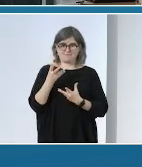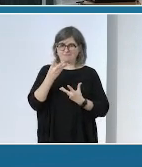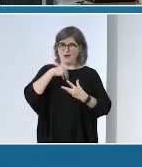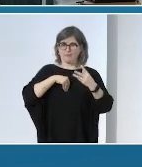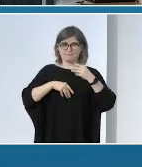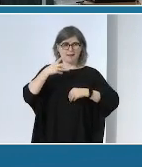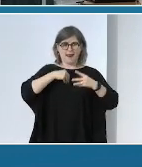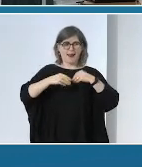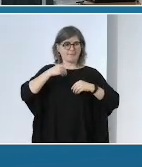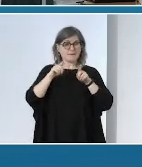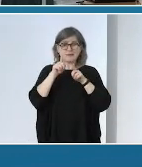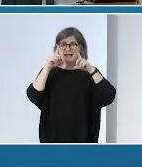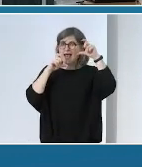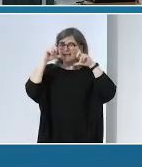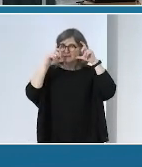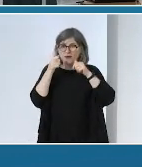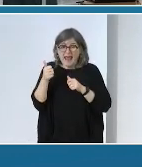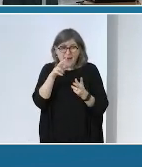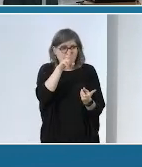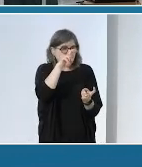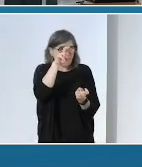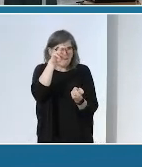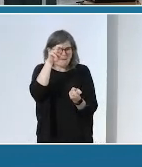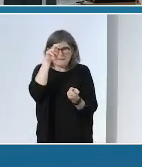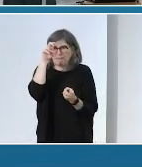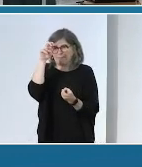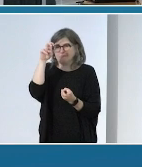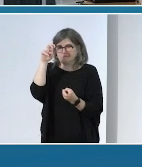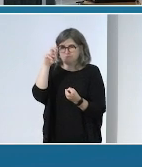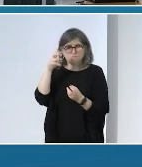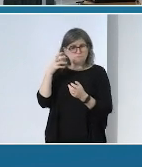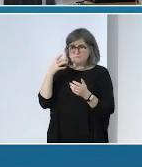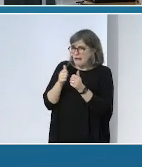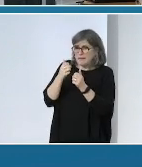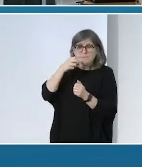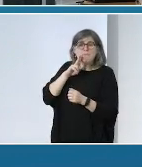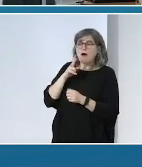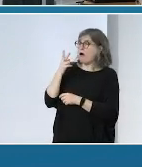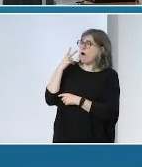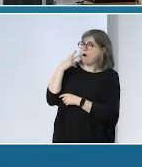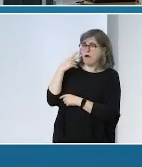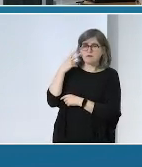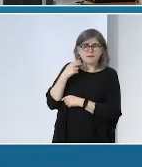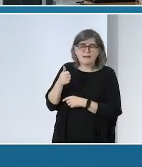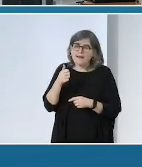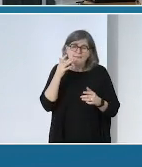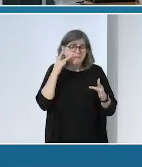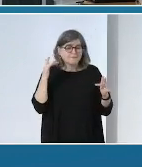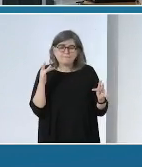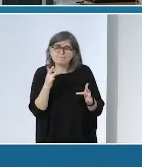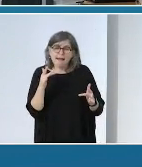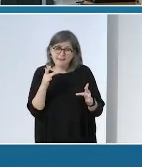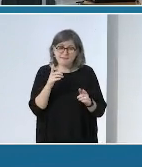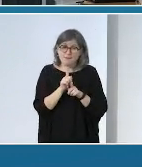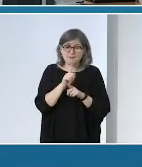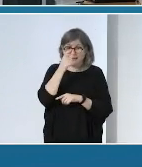d'expression et de décodage. Elle est parfaitement intégrée chez ses pairs entendants. Sa malice et son caractère bien trempé sont